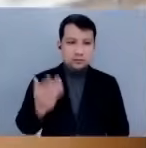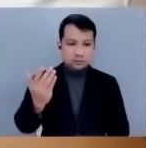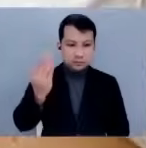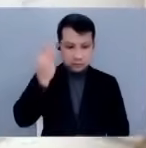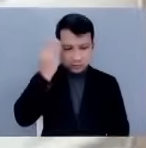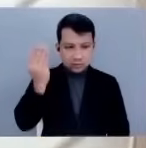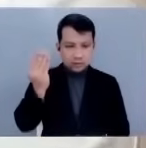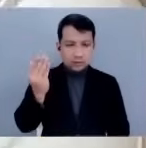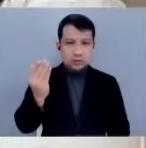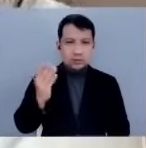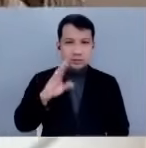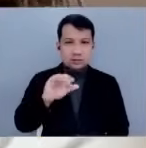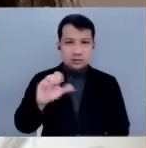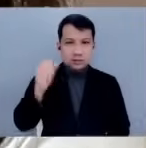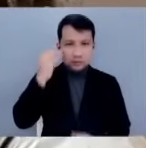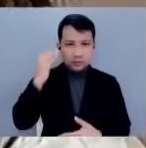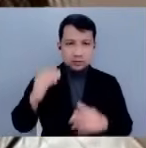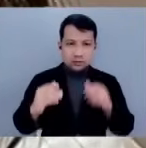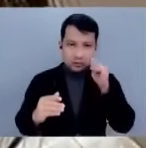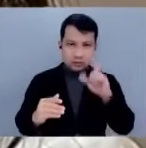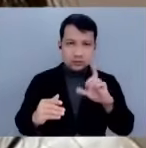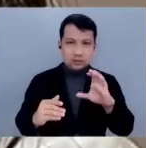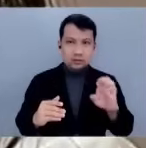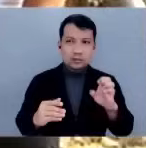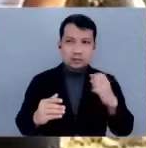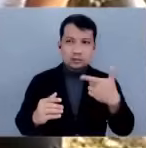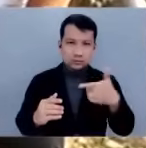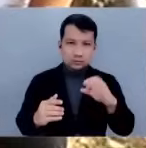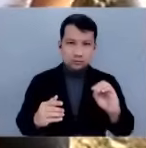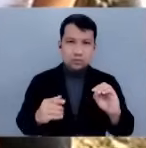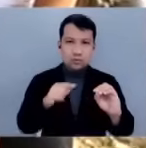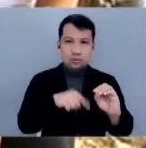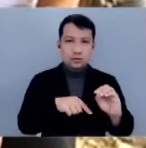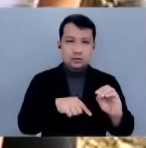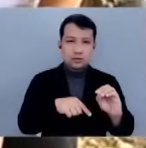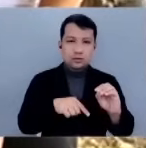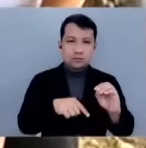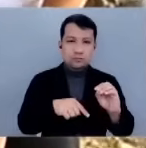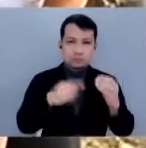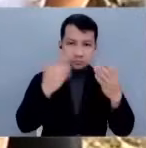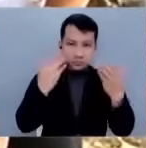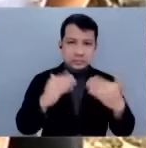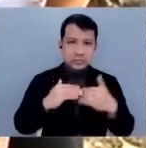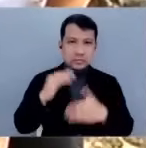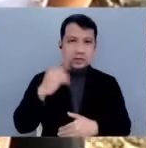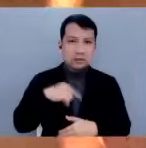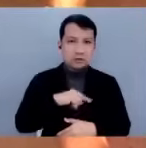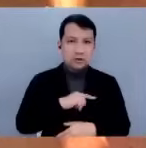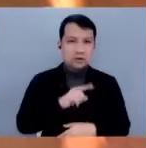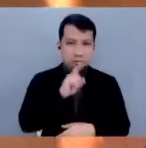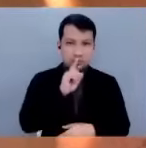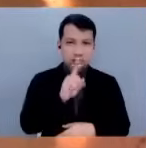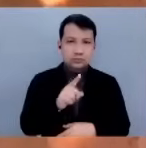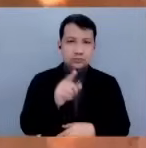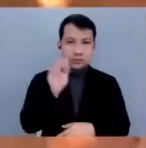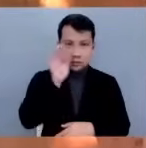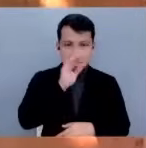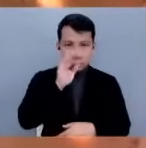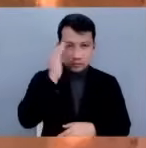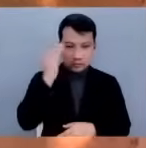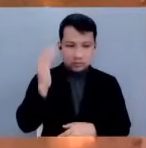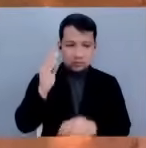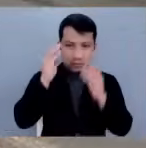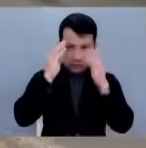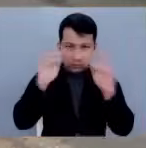Bamban Mayor Alice Guo, naniniwala ang mga residente sa barangay Virgen de los Remedios na tunay na Pilipino ang kanilang alkalde.